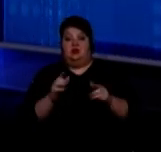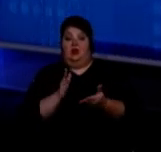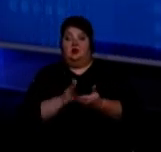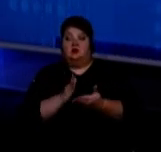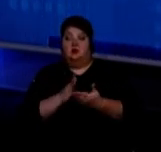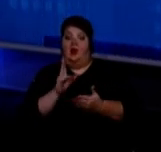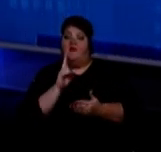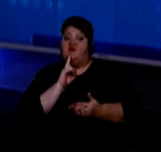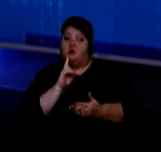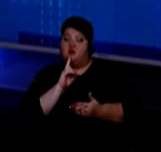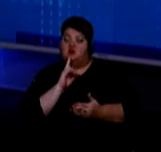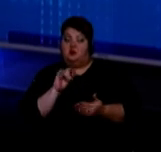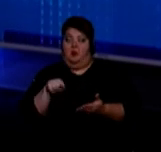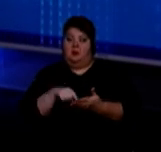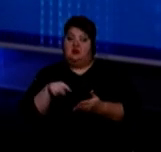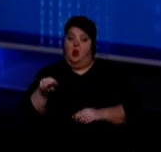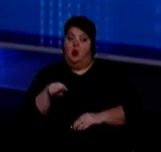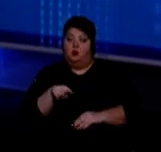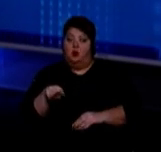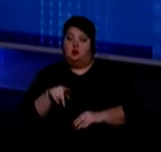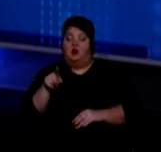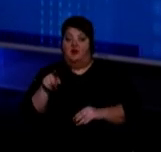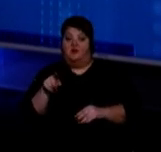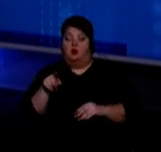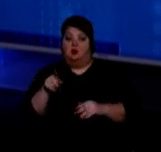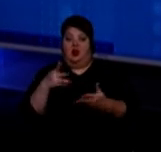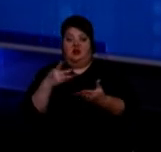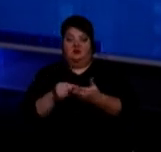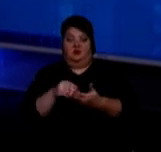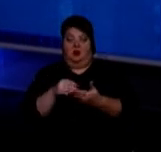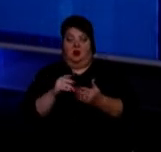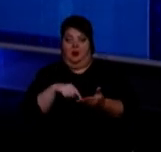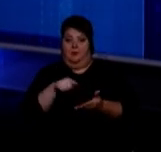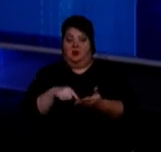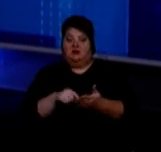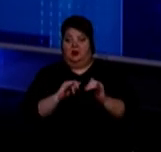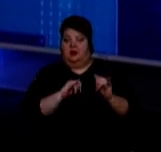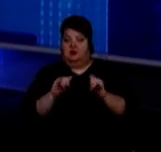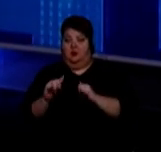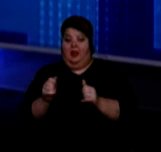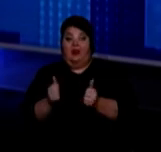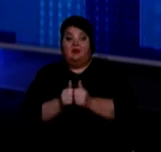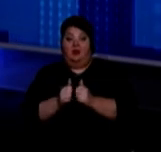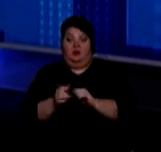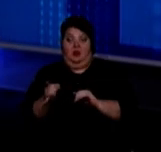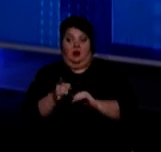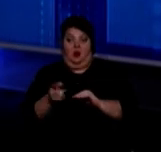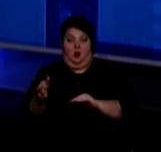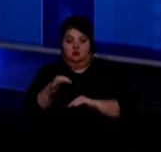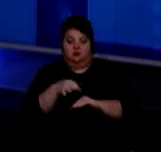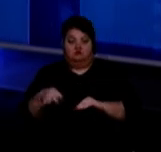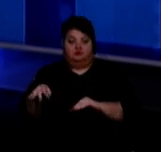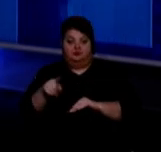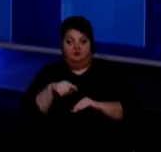розташована ще в Кременчуці, в Лубнах, і вони перекривають свої міста і наближені райони до них. Так що